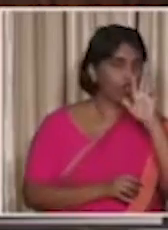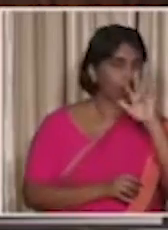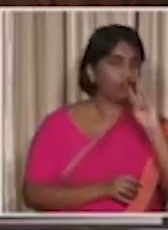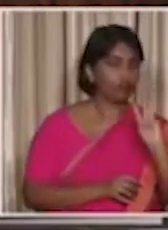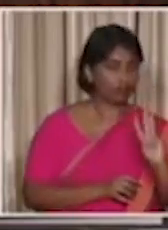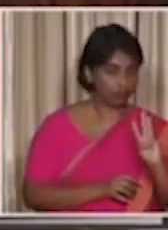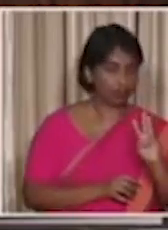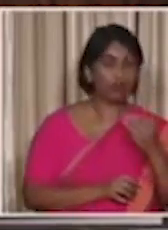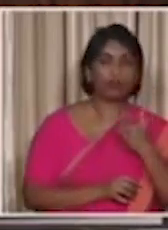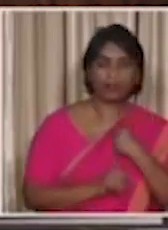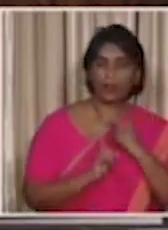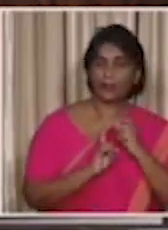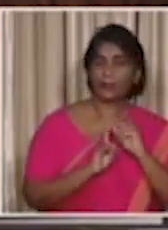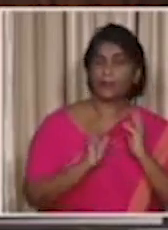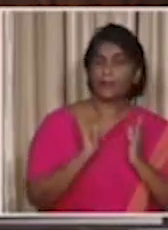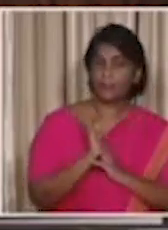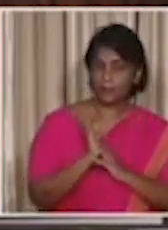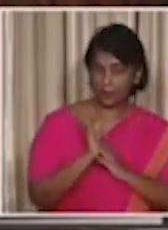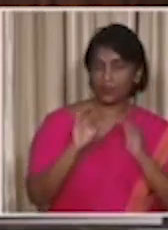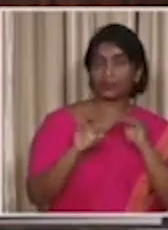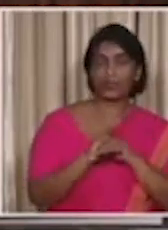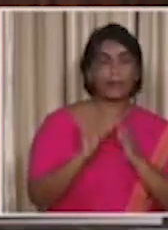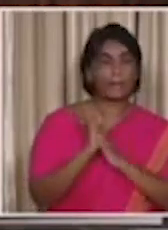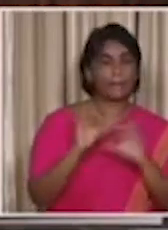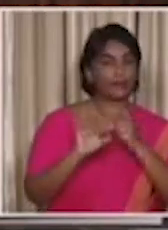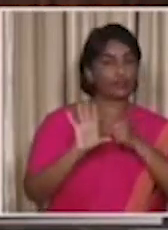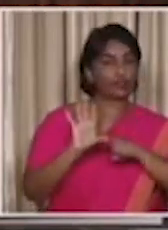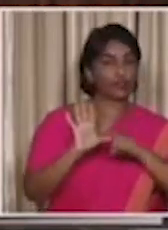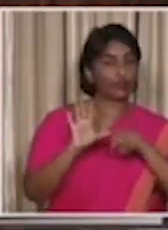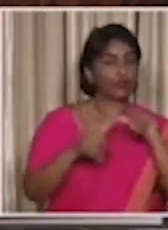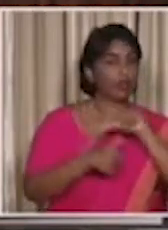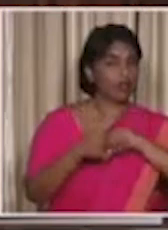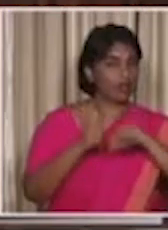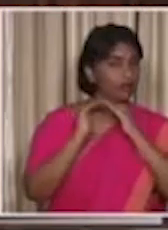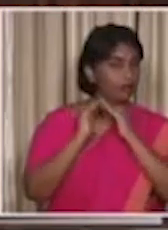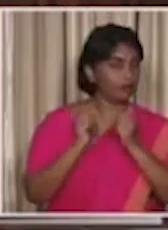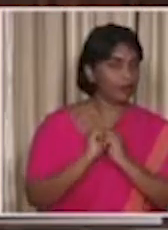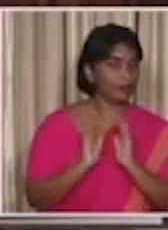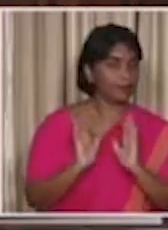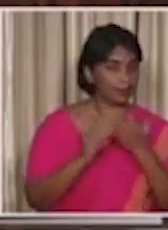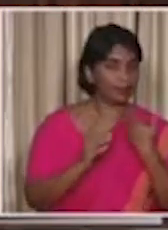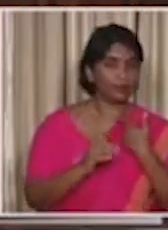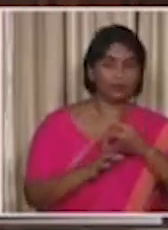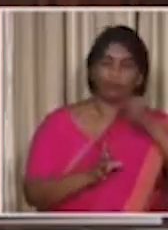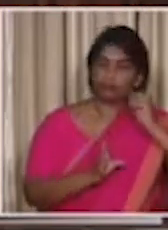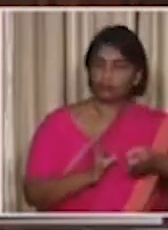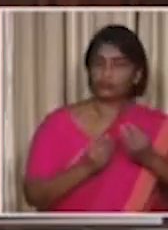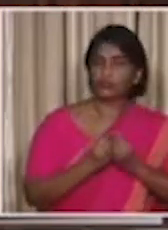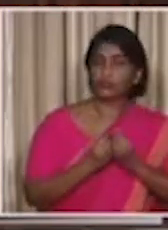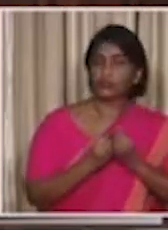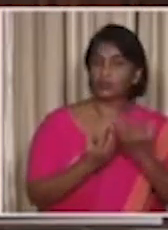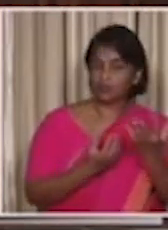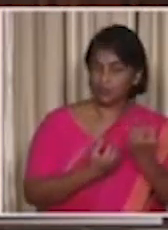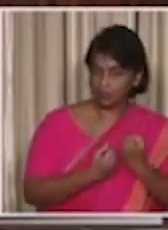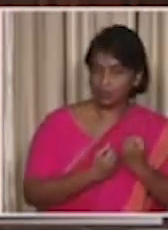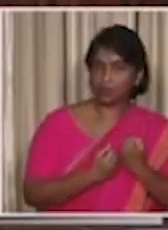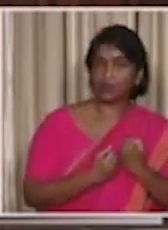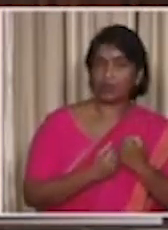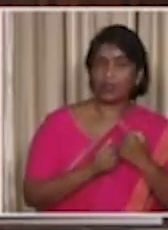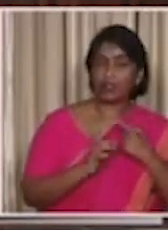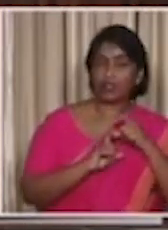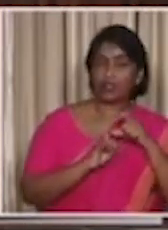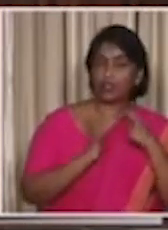1993 මම අග්‍රමාත්‍යය ලෙස ජනමාධ්‍ය පුහුණු ආයතනයක් පිහිටීම පිළිබඳ නිර්දේශ ලබා ගැනීමට